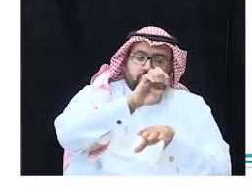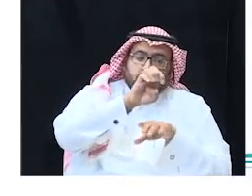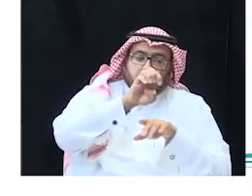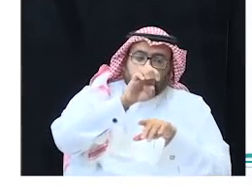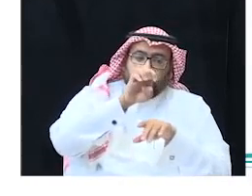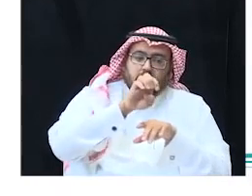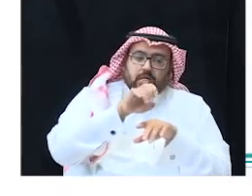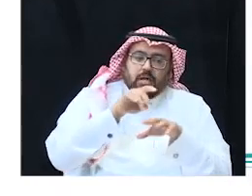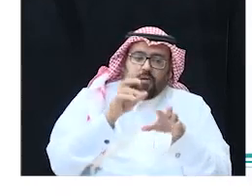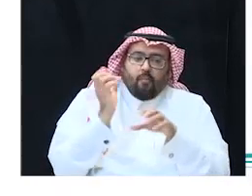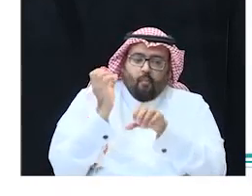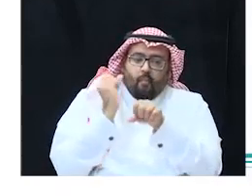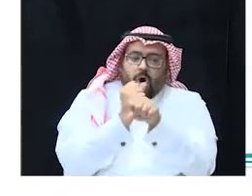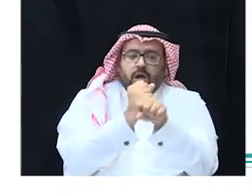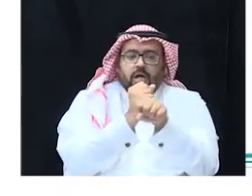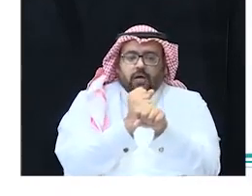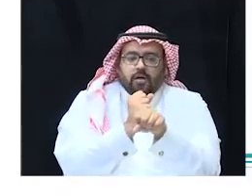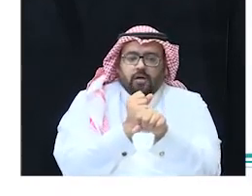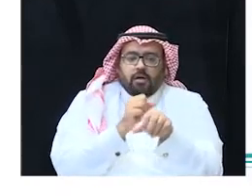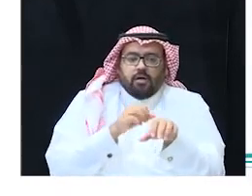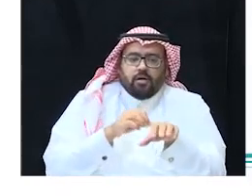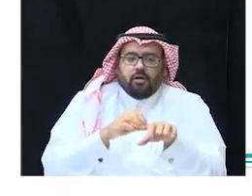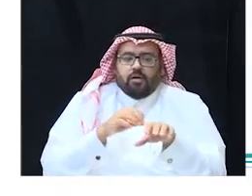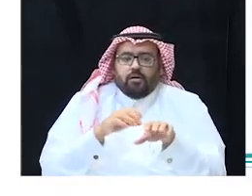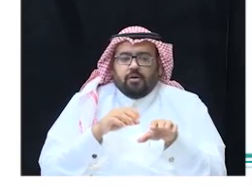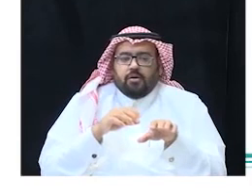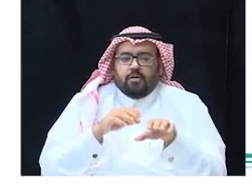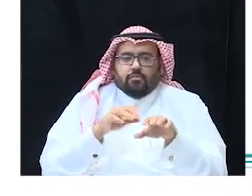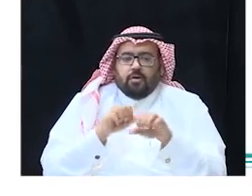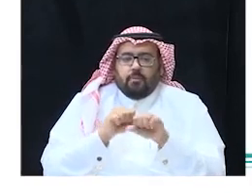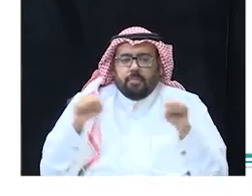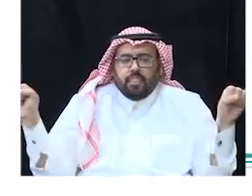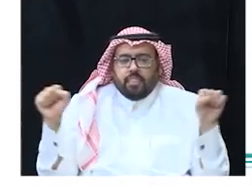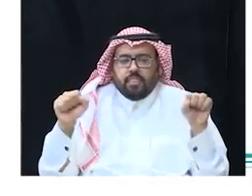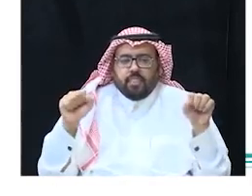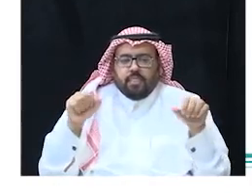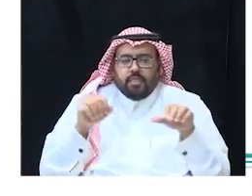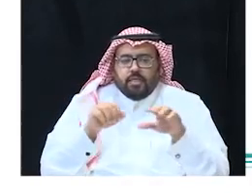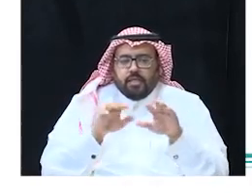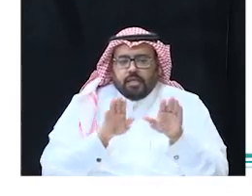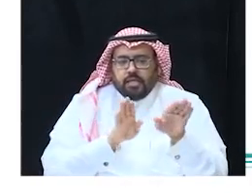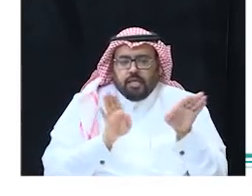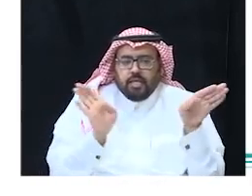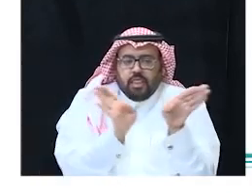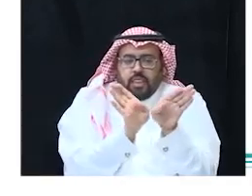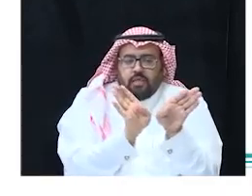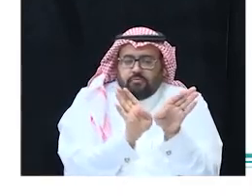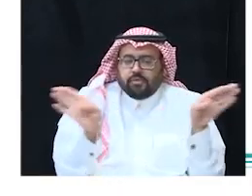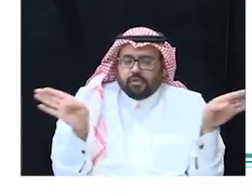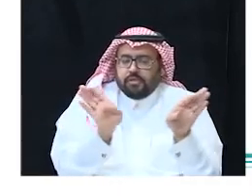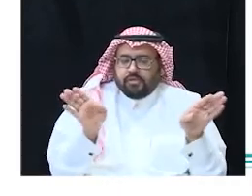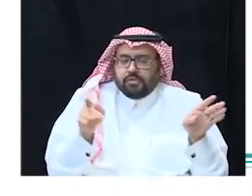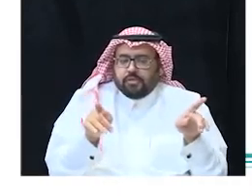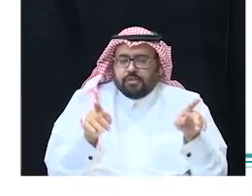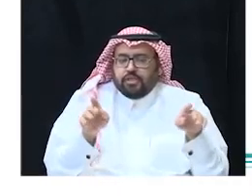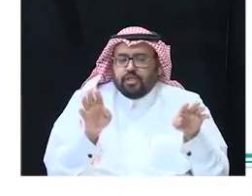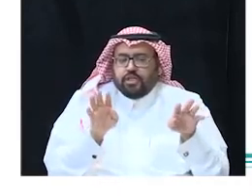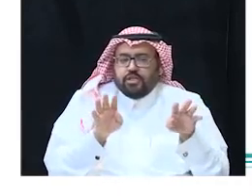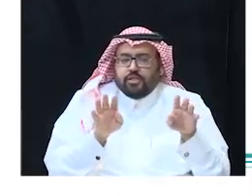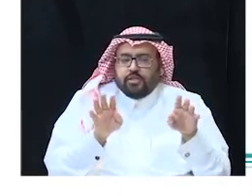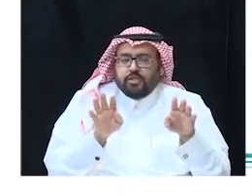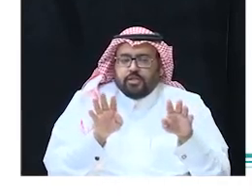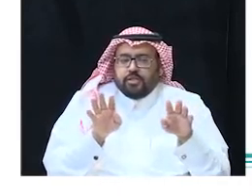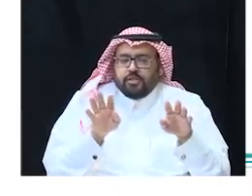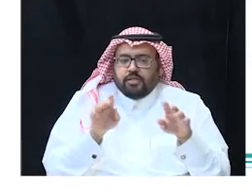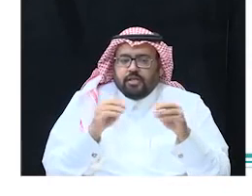الثانية، لكي أجعلها تبتعد عن السيارة الأولى. أبغاها تبتعد، ما أبغاها تقترب. وش الشيء